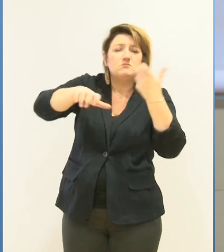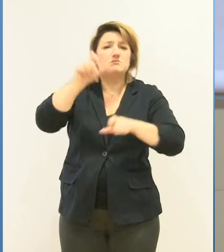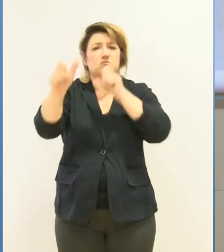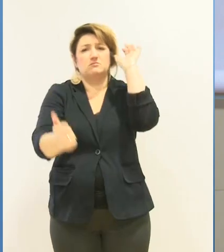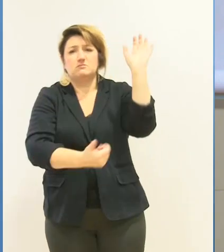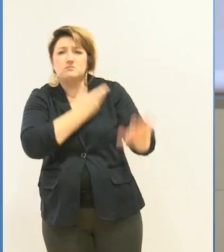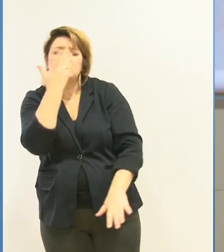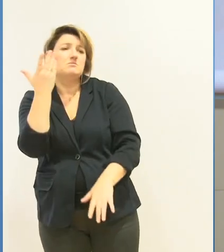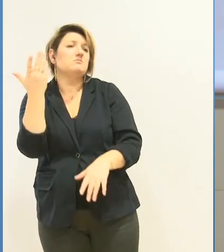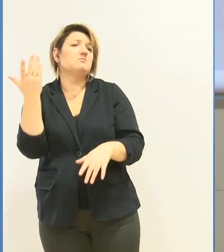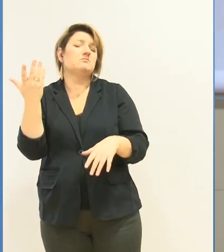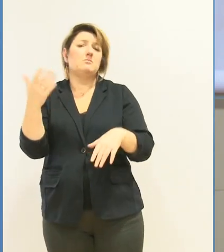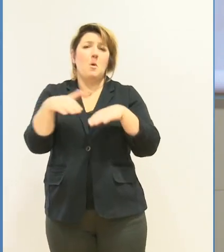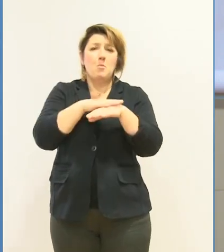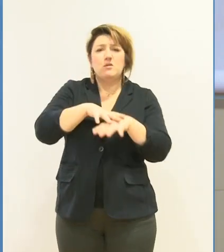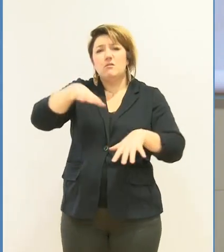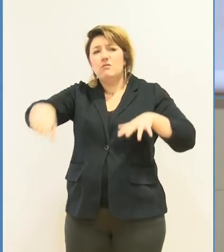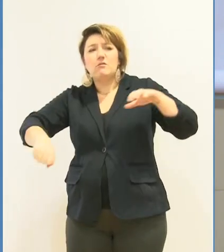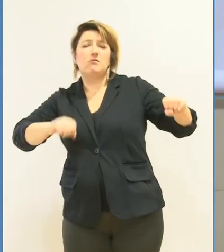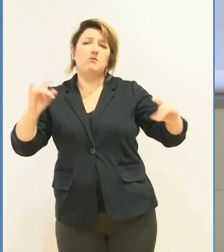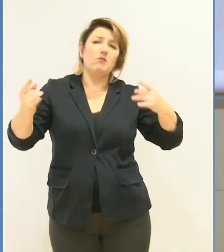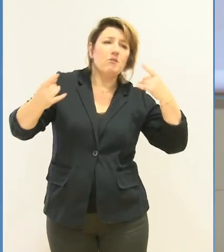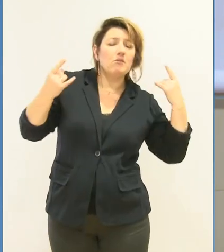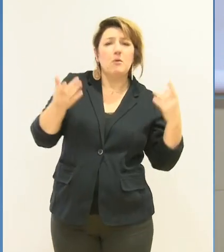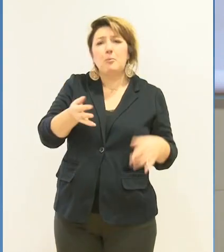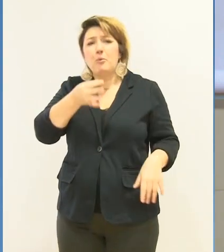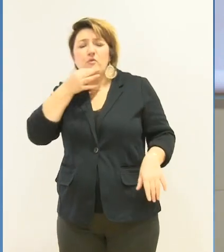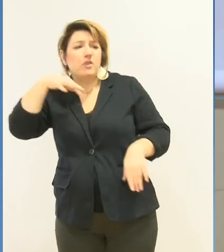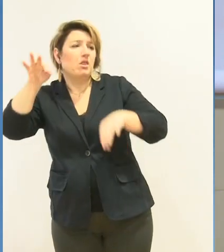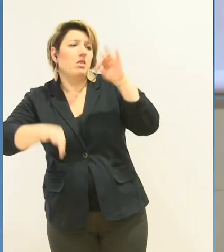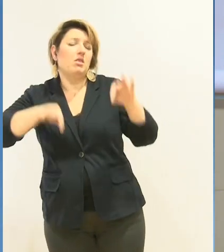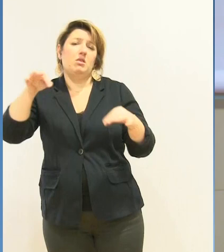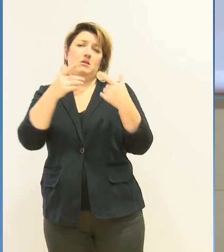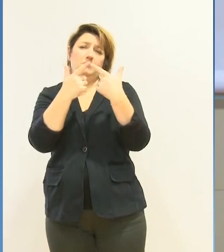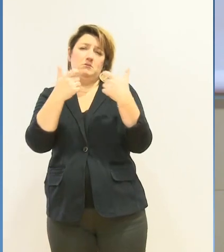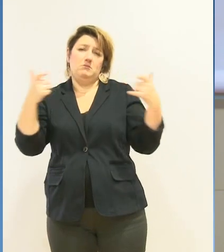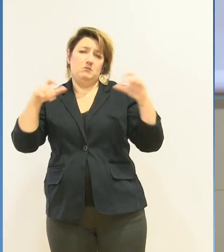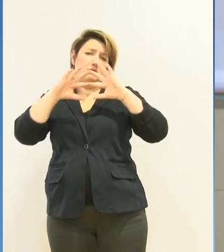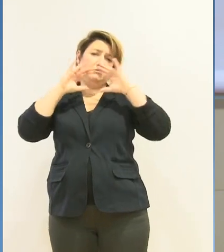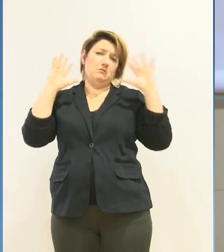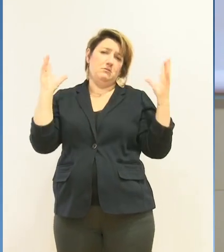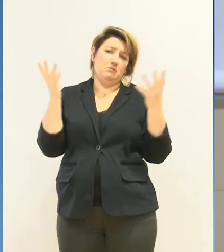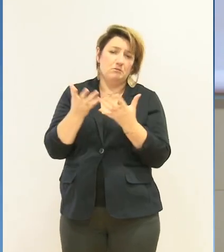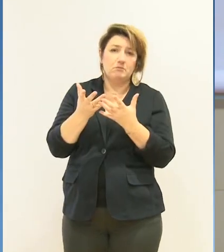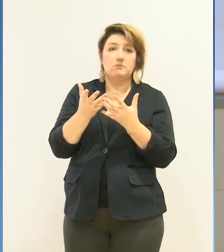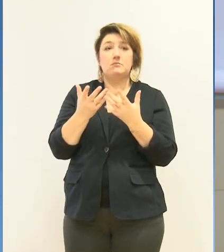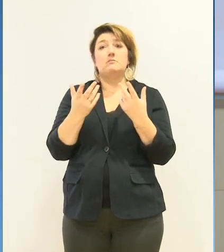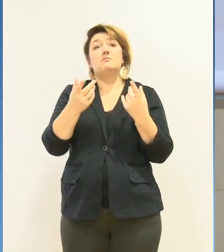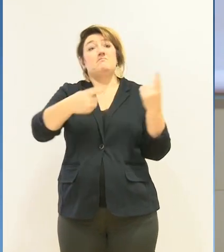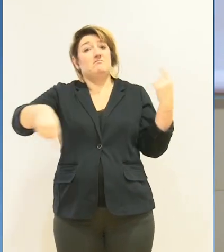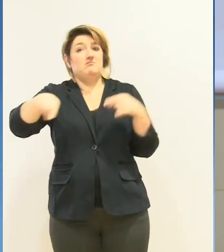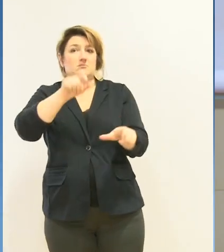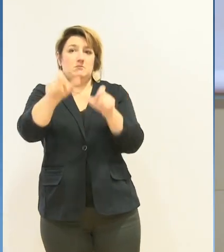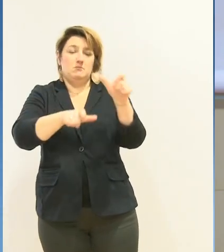tentatives de récupérations diverses et variées et en face un mouvement de panique le mépris